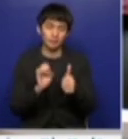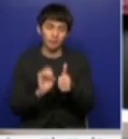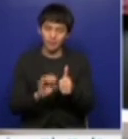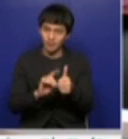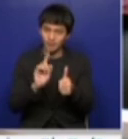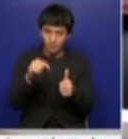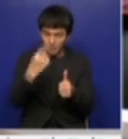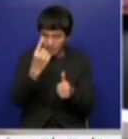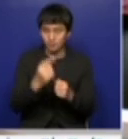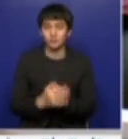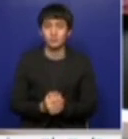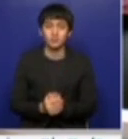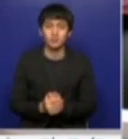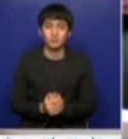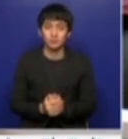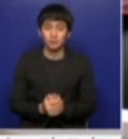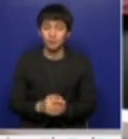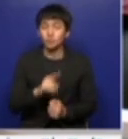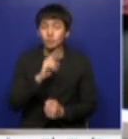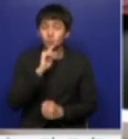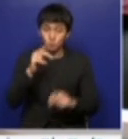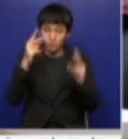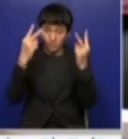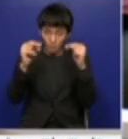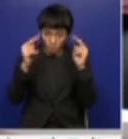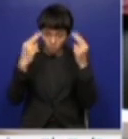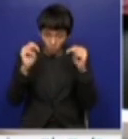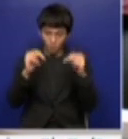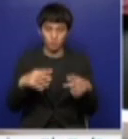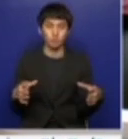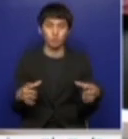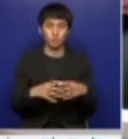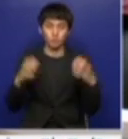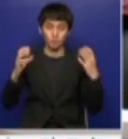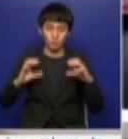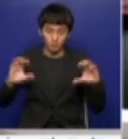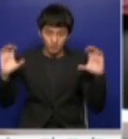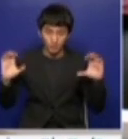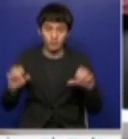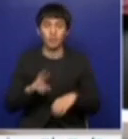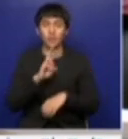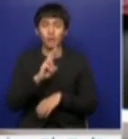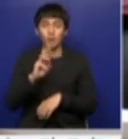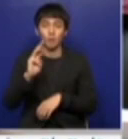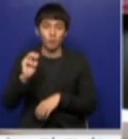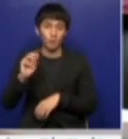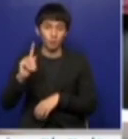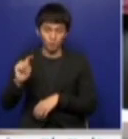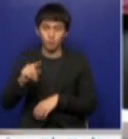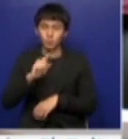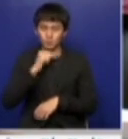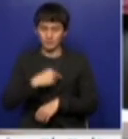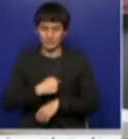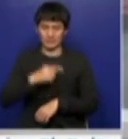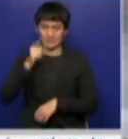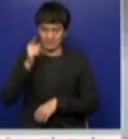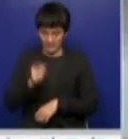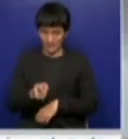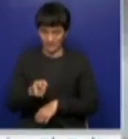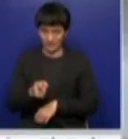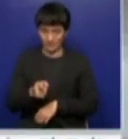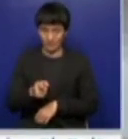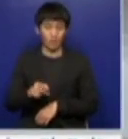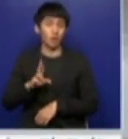ถ้านายกรัฐมนตรีและคณะนำฟรีและรัฐบาลชุดนี้นะครับมีความจริงใจต่อรัฐสภา